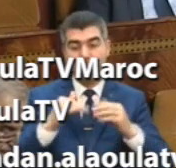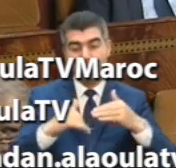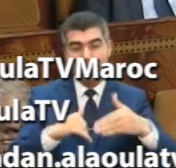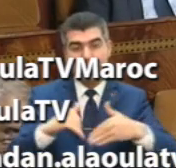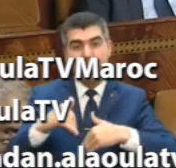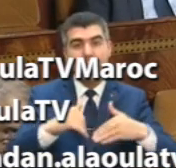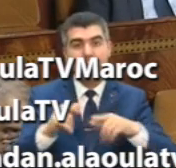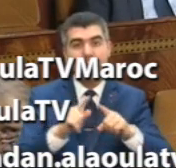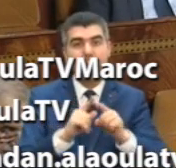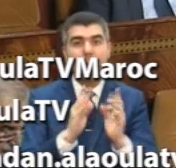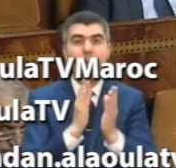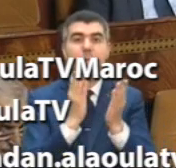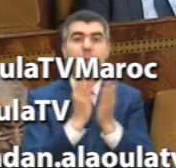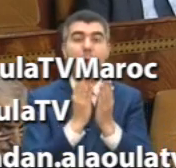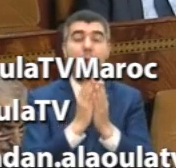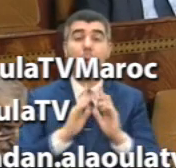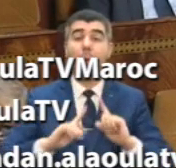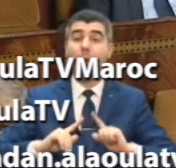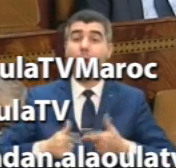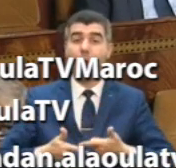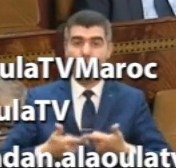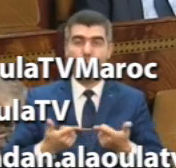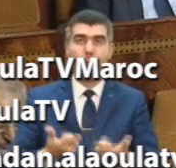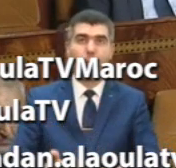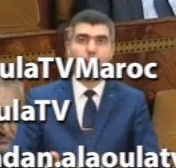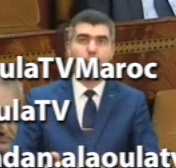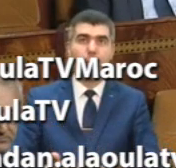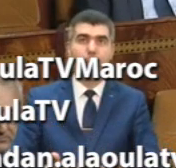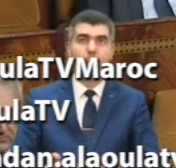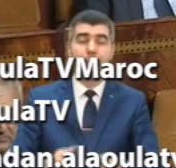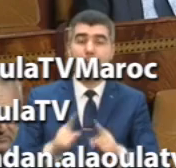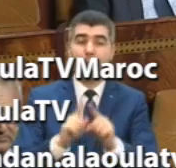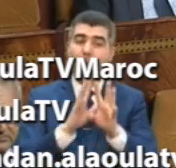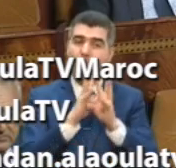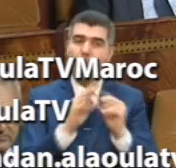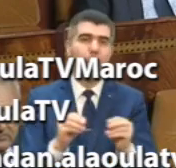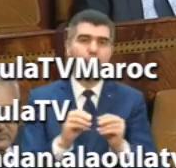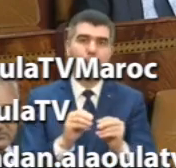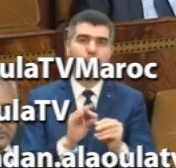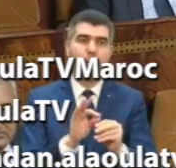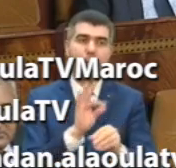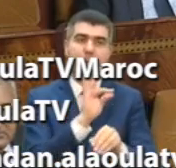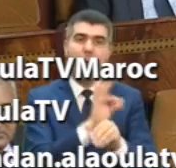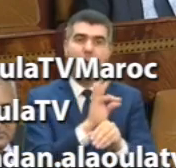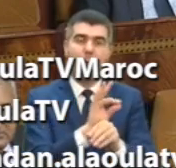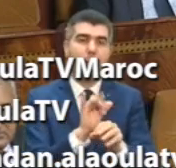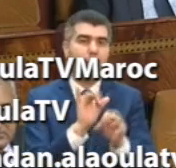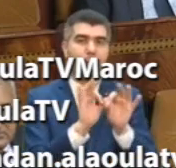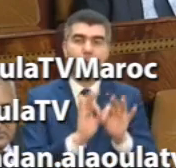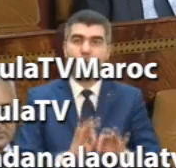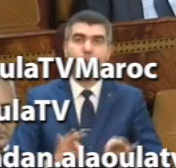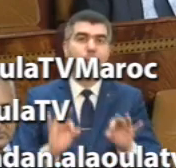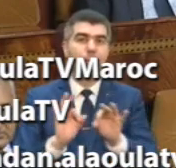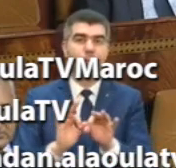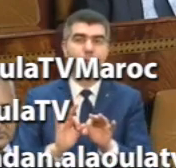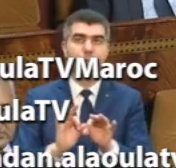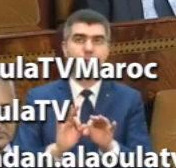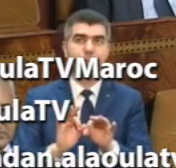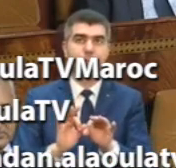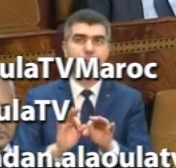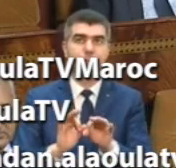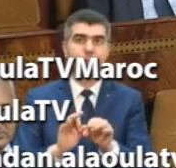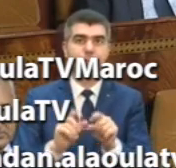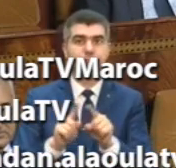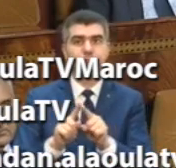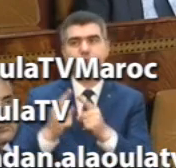المنظومه التعليميه؟ هذا يعني منعدمه تماما. اليوم السلامه الطرقيه تجي تستعملوها